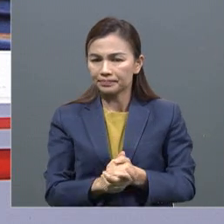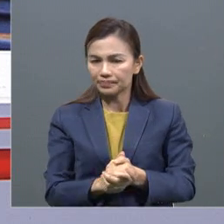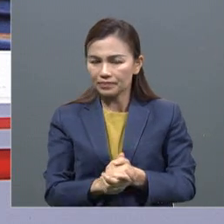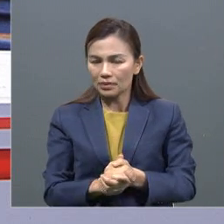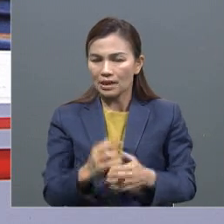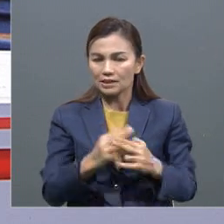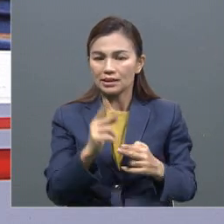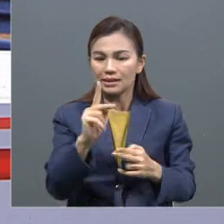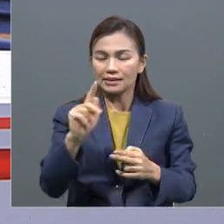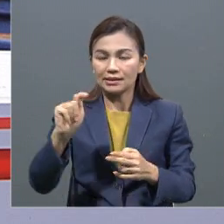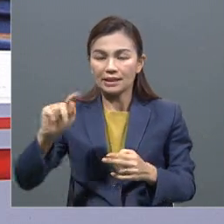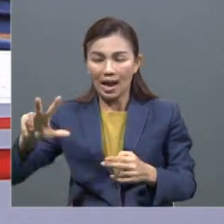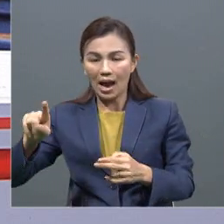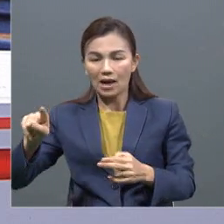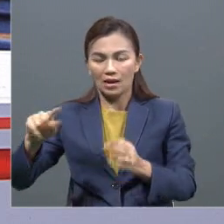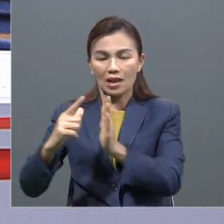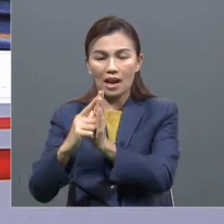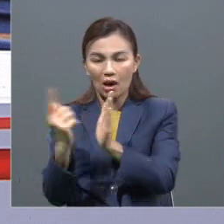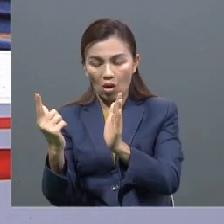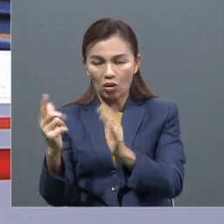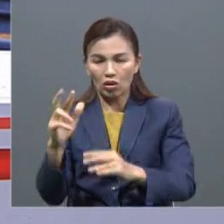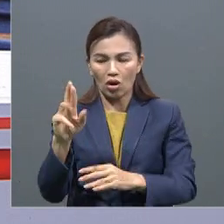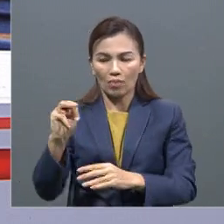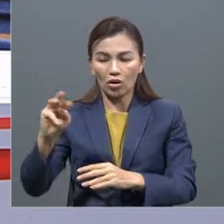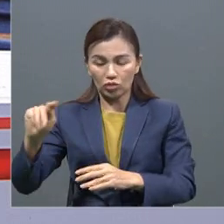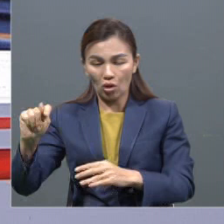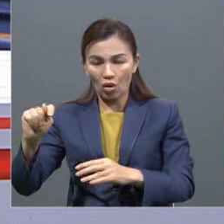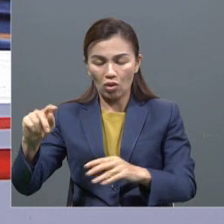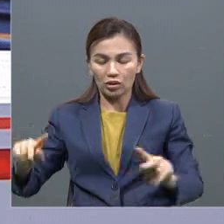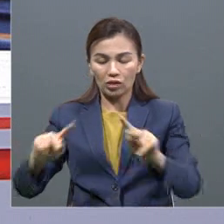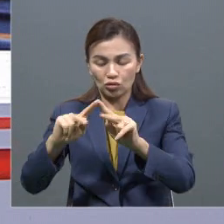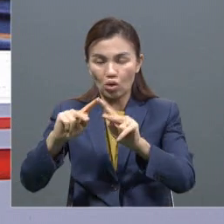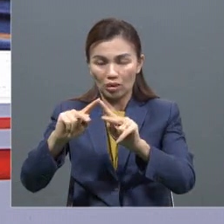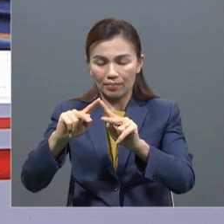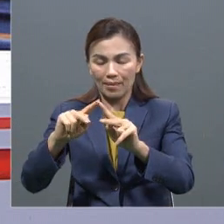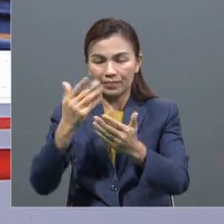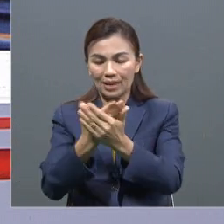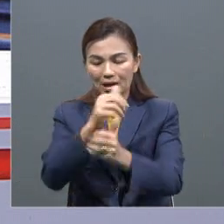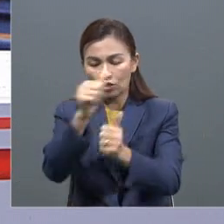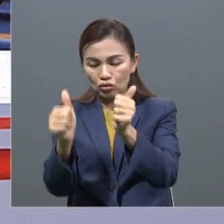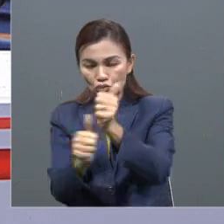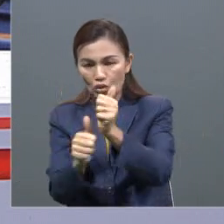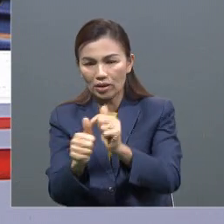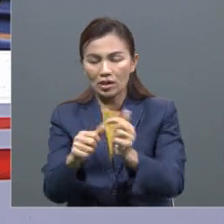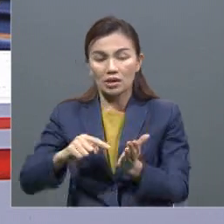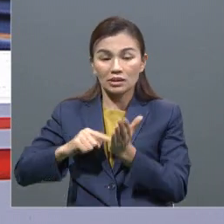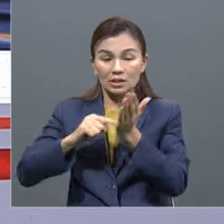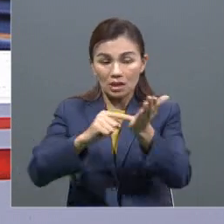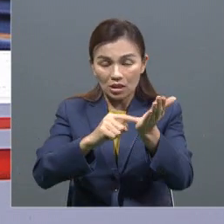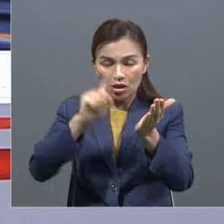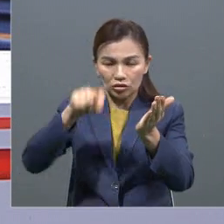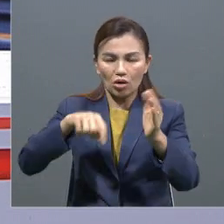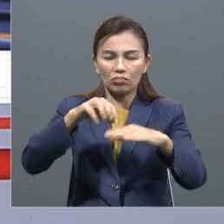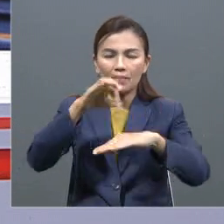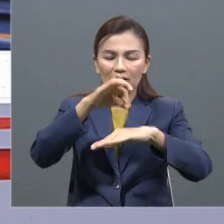ษดาลาออกไปรัฐมนตรีช่วยคลังก็เลยบอกว่าอาจจะยื่นไหมถ้ายื่นมันก็ต้องมีการปรับครม.สิ ใช่แล้วน